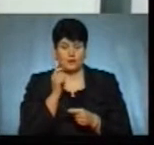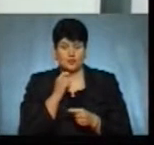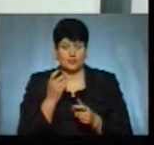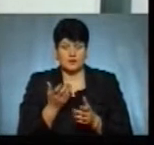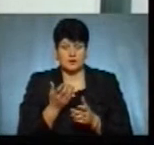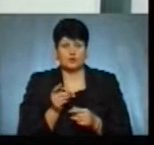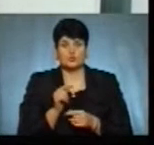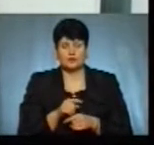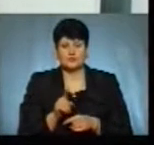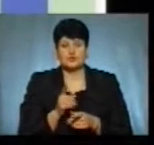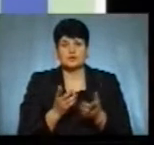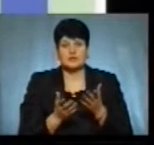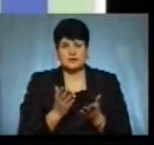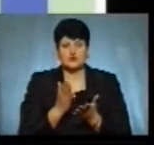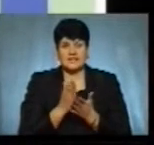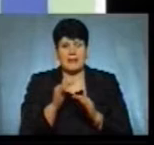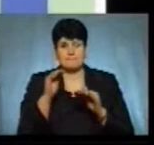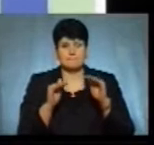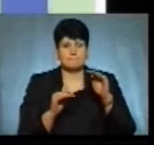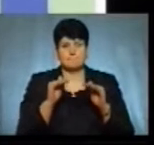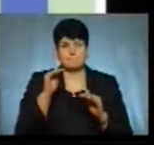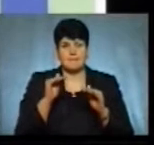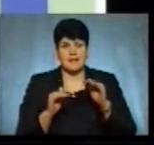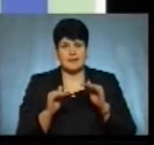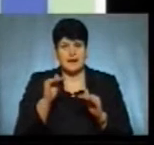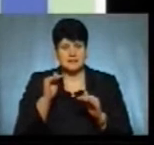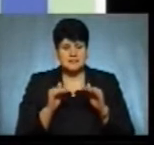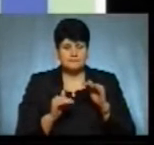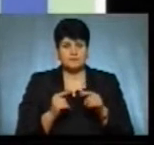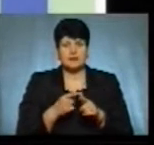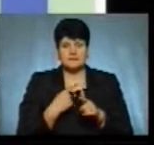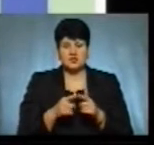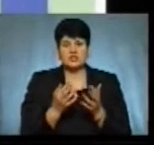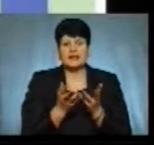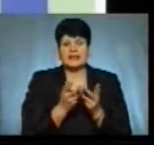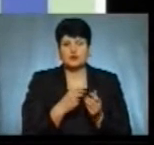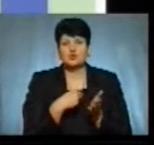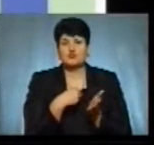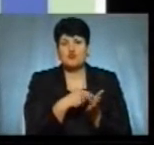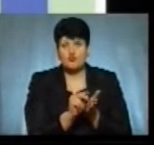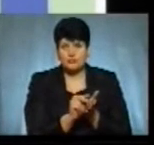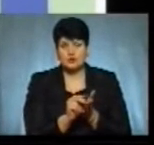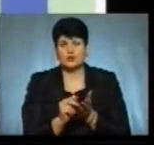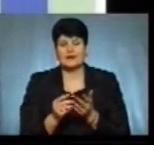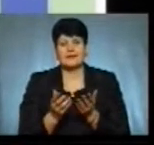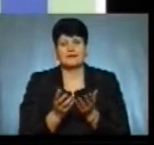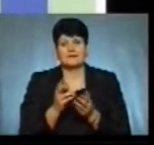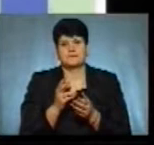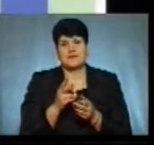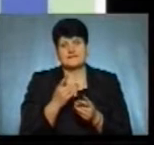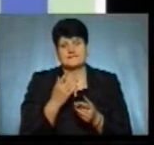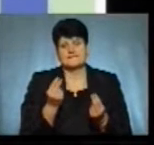тому що якщо є баланс більш-менш між кількістю купленої валюти і кількістю проданої валюти, то